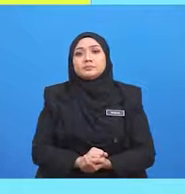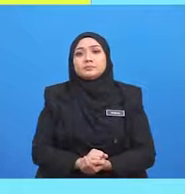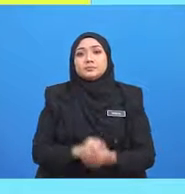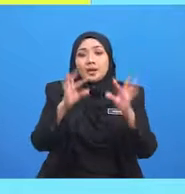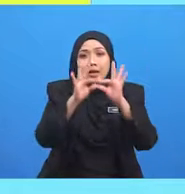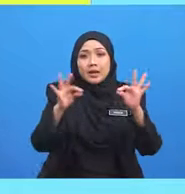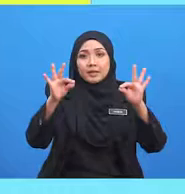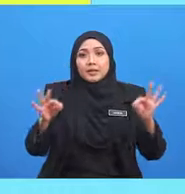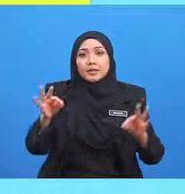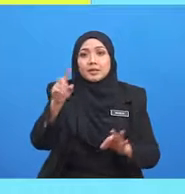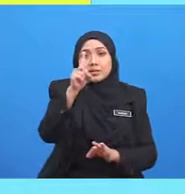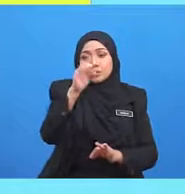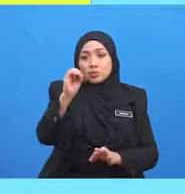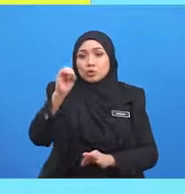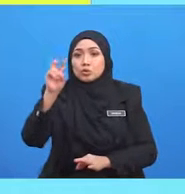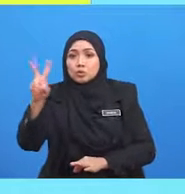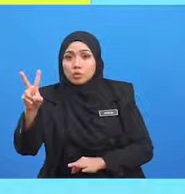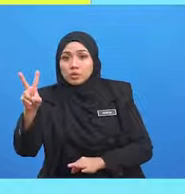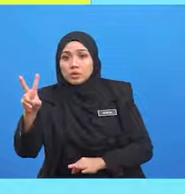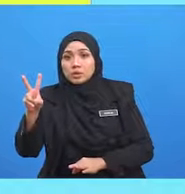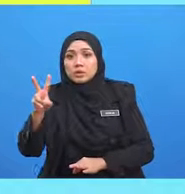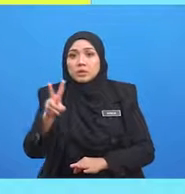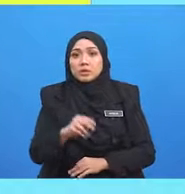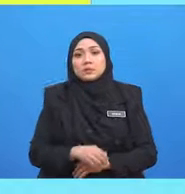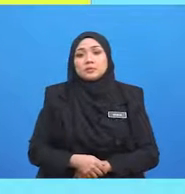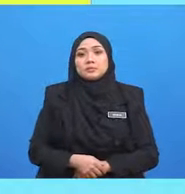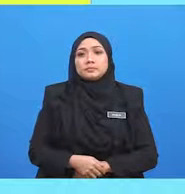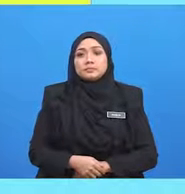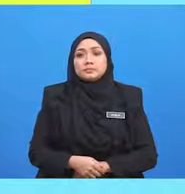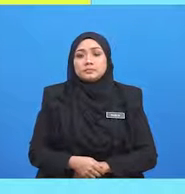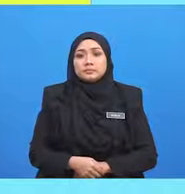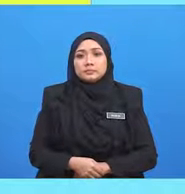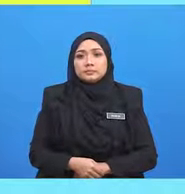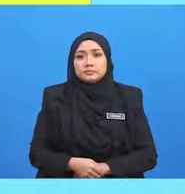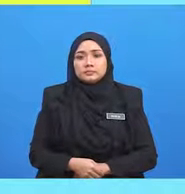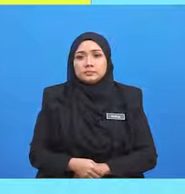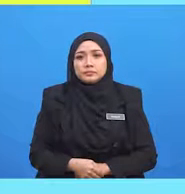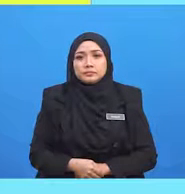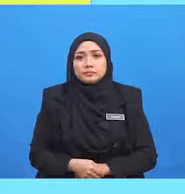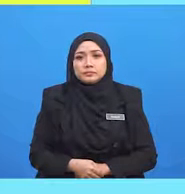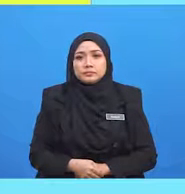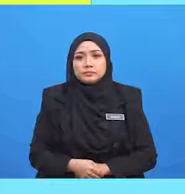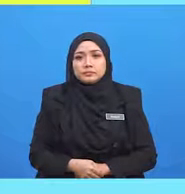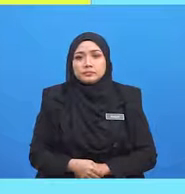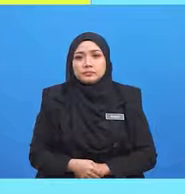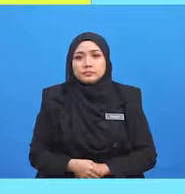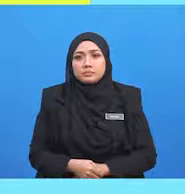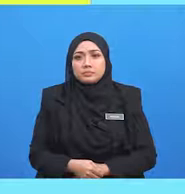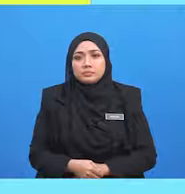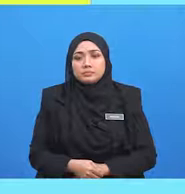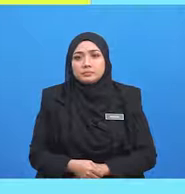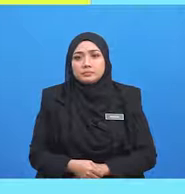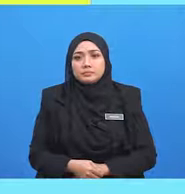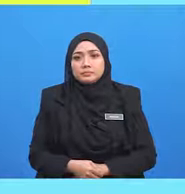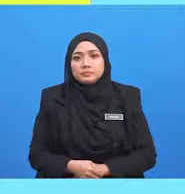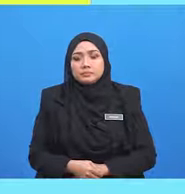Imran ayat 102 yang berbunyi, A'udzu billahi minasyaitonir